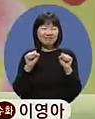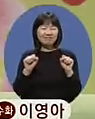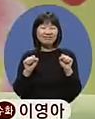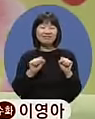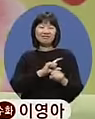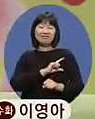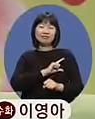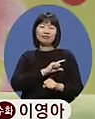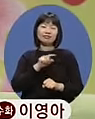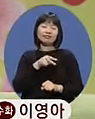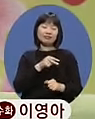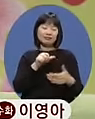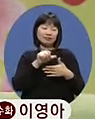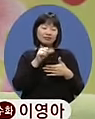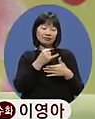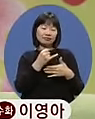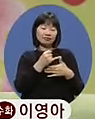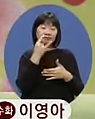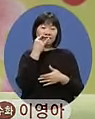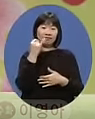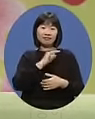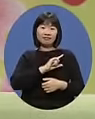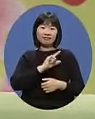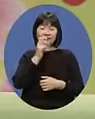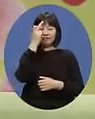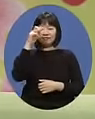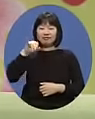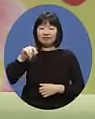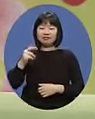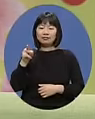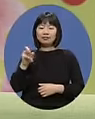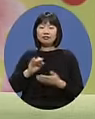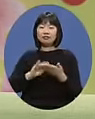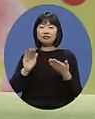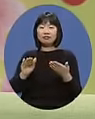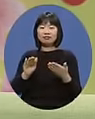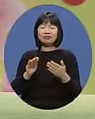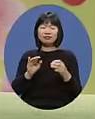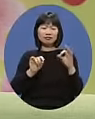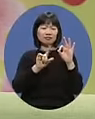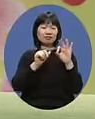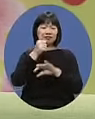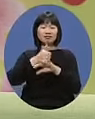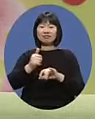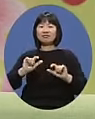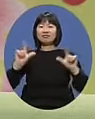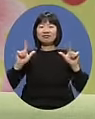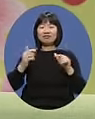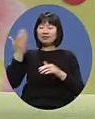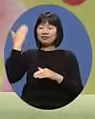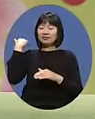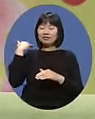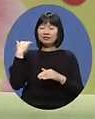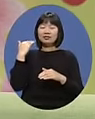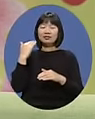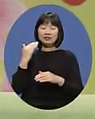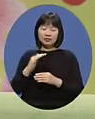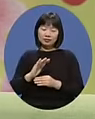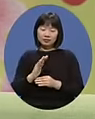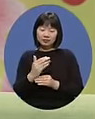안녕하세요. 사연이 아마 최인영입니다. 10월의 마지막 날입니다. 예전에는요, 이렇게 바닥에 굴러가는 낙엽 보면서, 누구한테 편지 쓰고